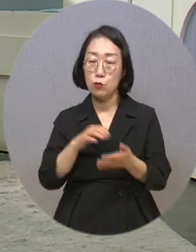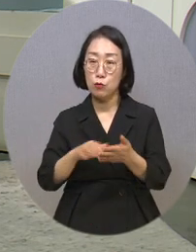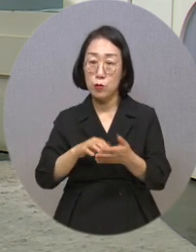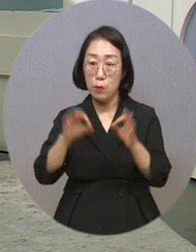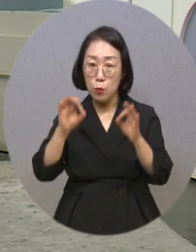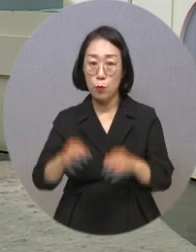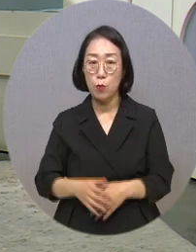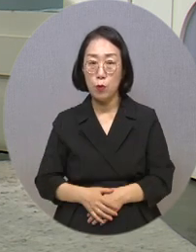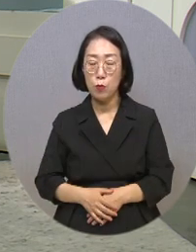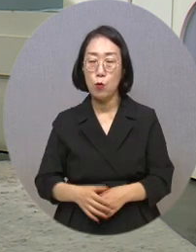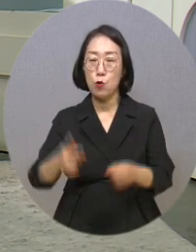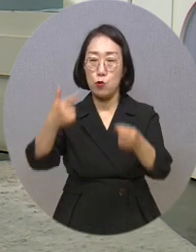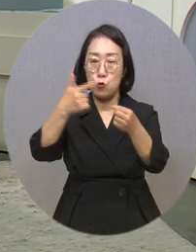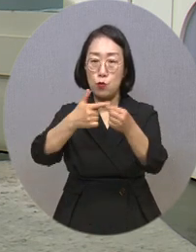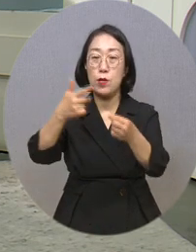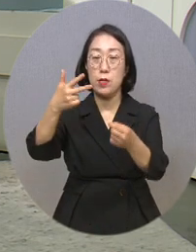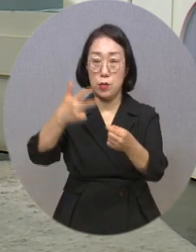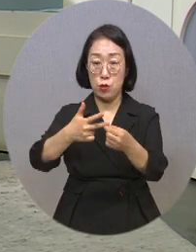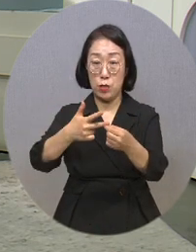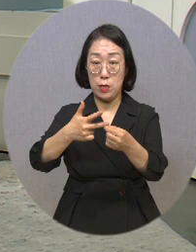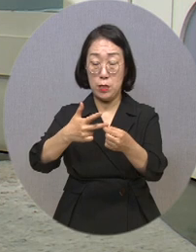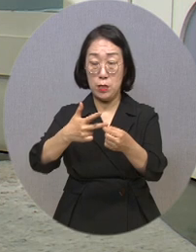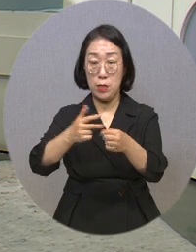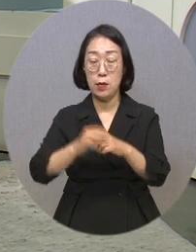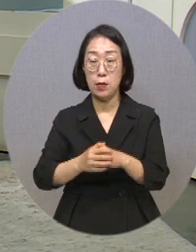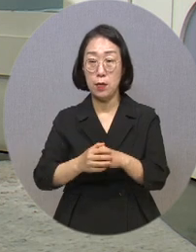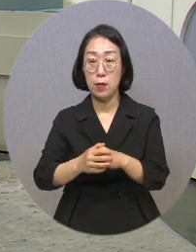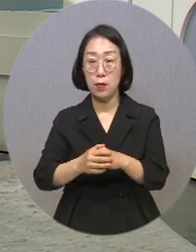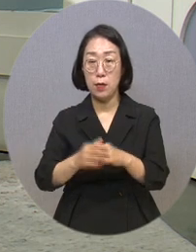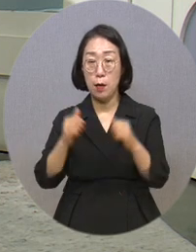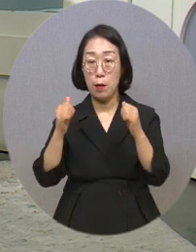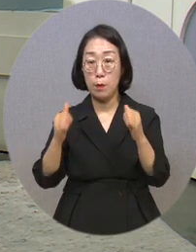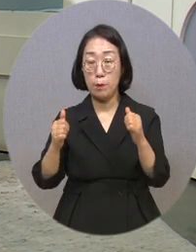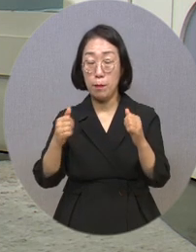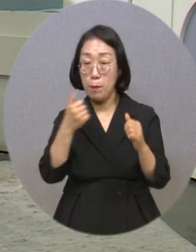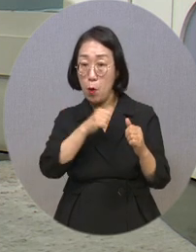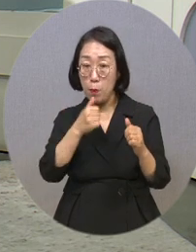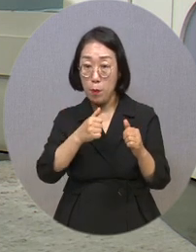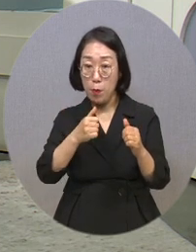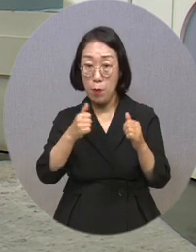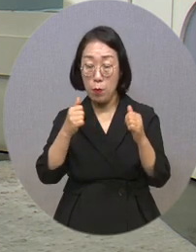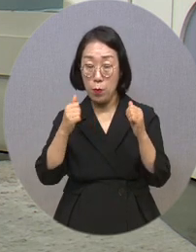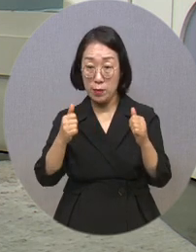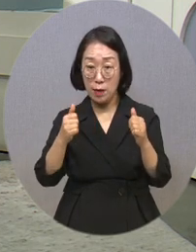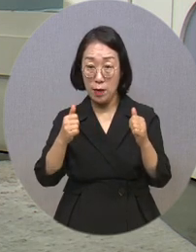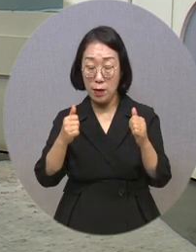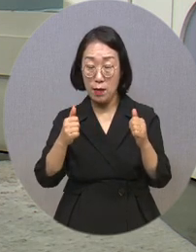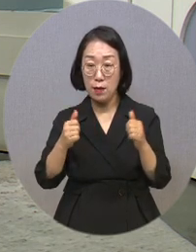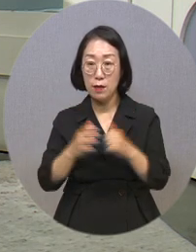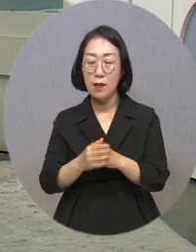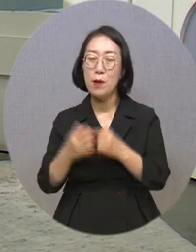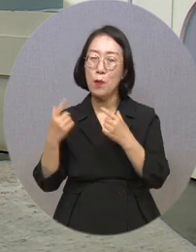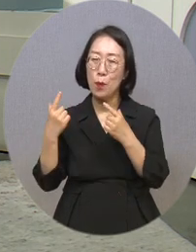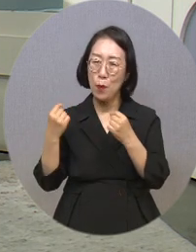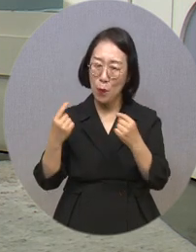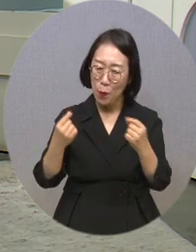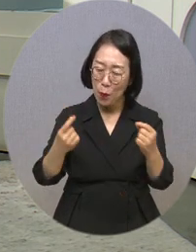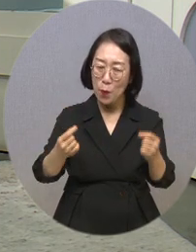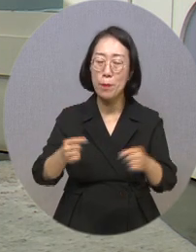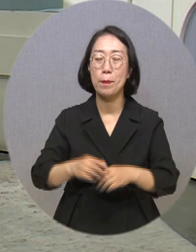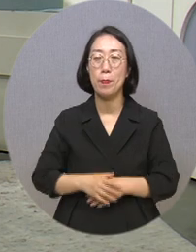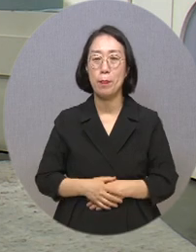한 6~7위권이었는데 법무법인 중에서 지금은 저희는 더 이상 키우지는 않아서 지금도 숫자가 비슷합니다.